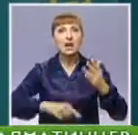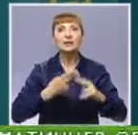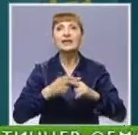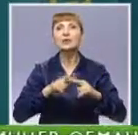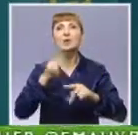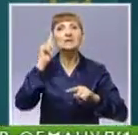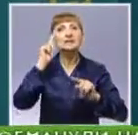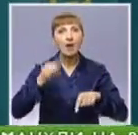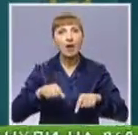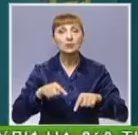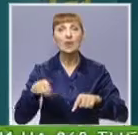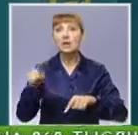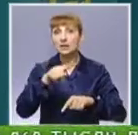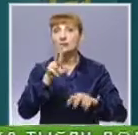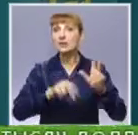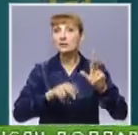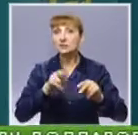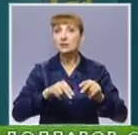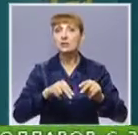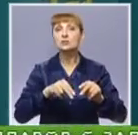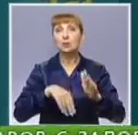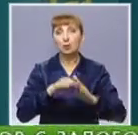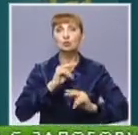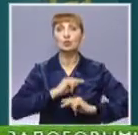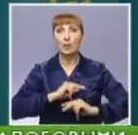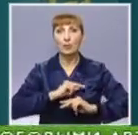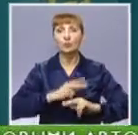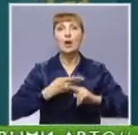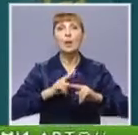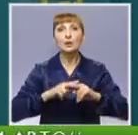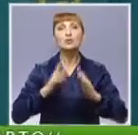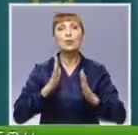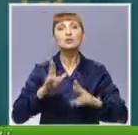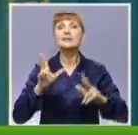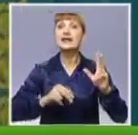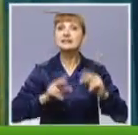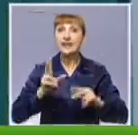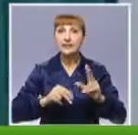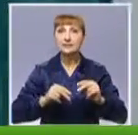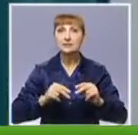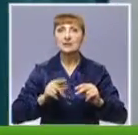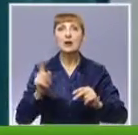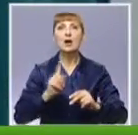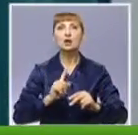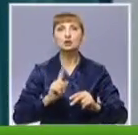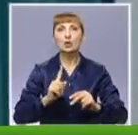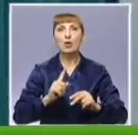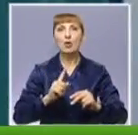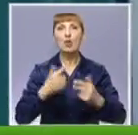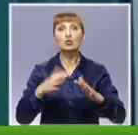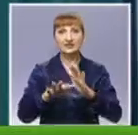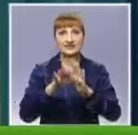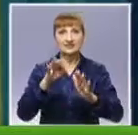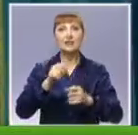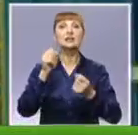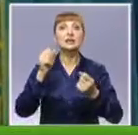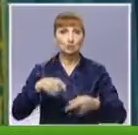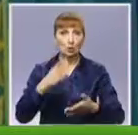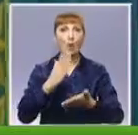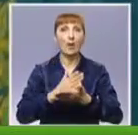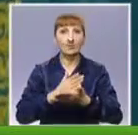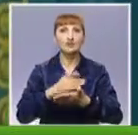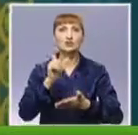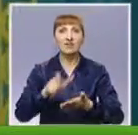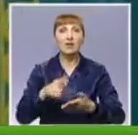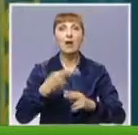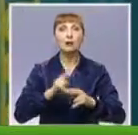лучше. И надеются на лучшую работу. Поэтому будем надеяться, что избран достойный кандидат,